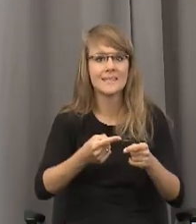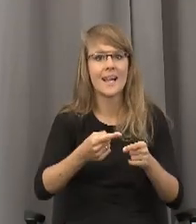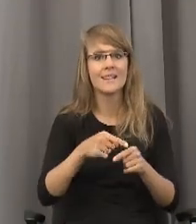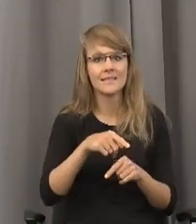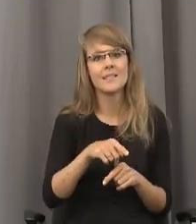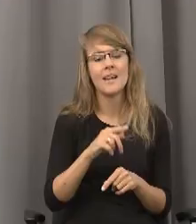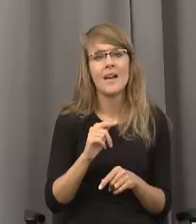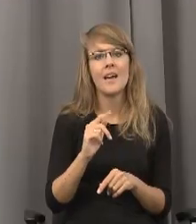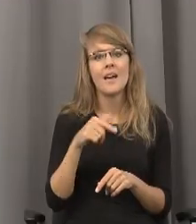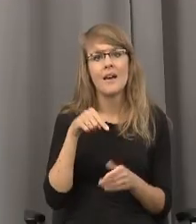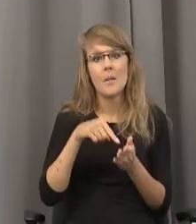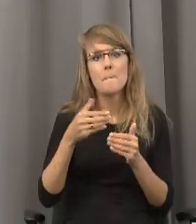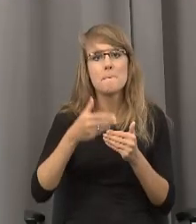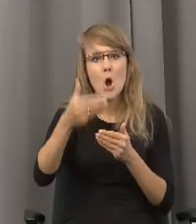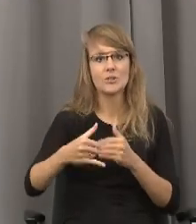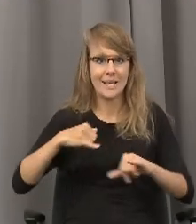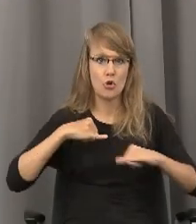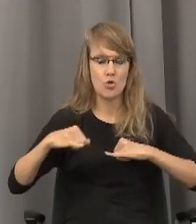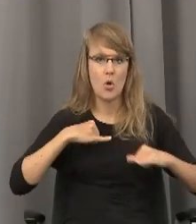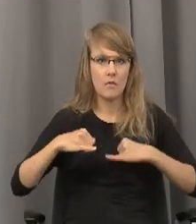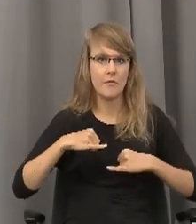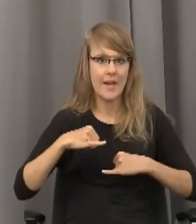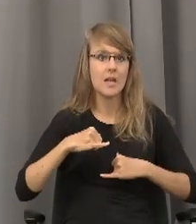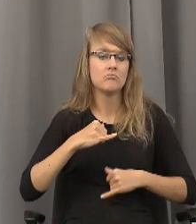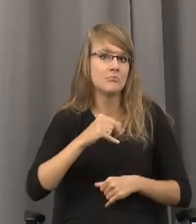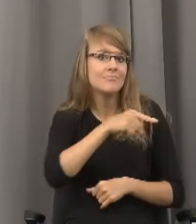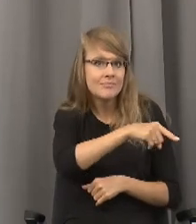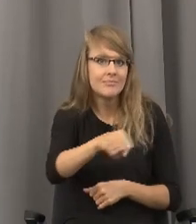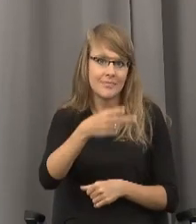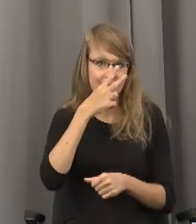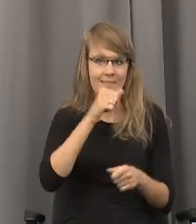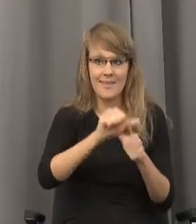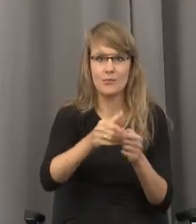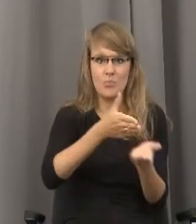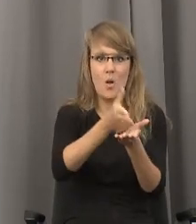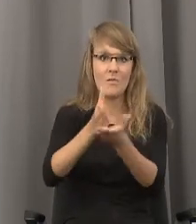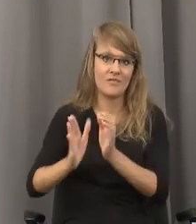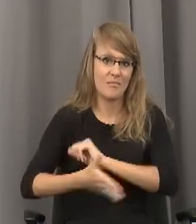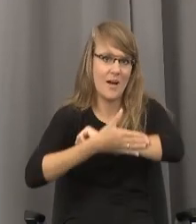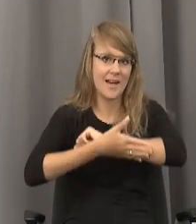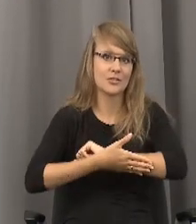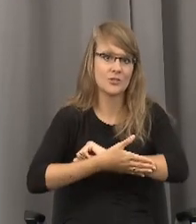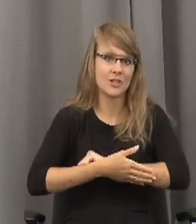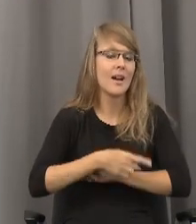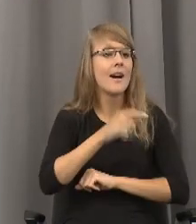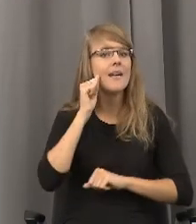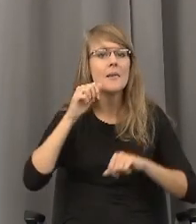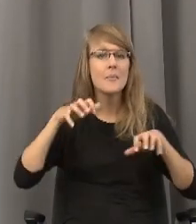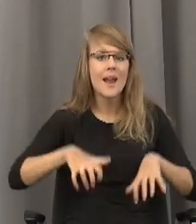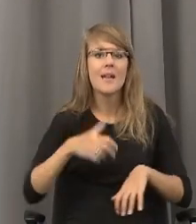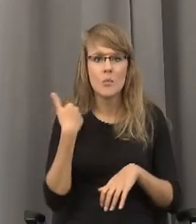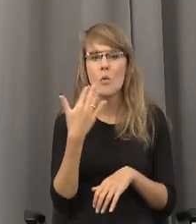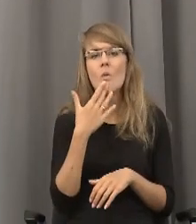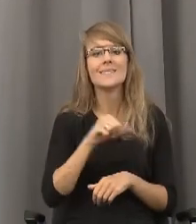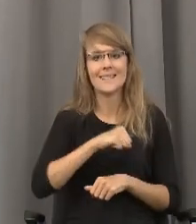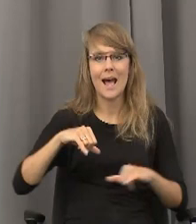sektora pozarządowych, bo to państwo udzielacie wsparcia. Pani prezes powiedziała, no potrzebne jest wsparcie samorządów. No